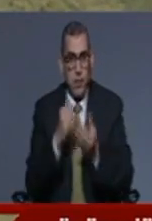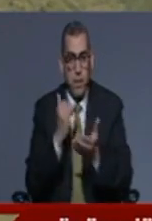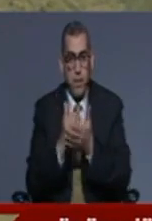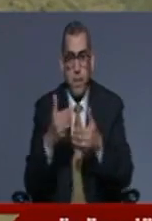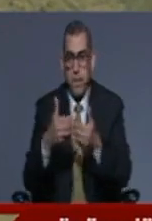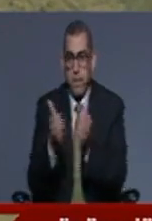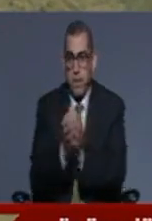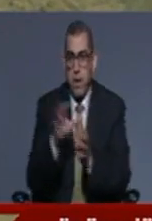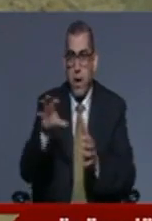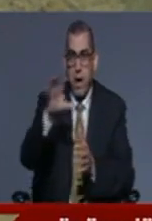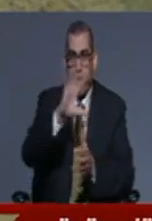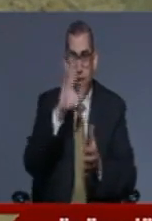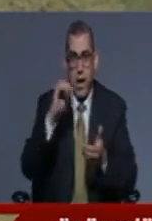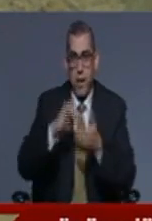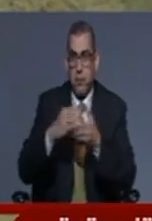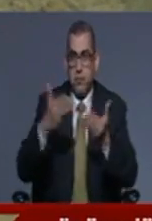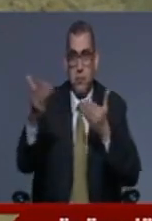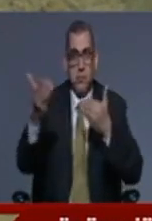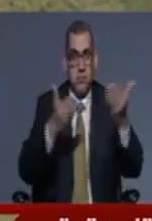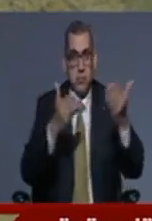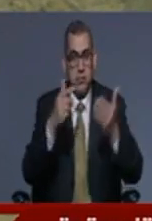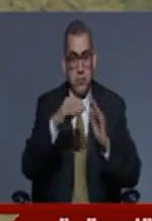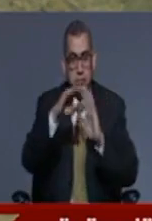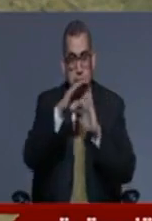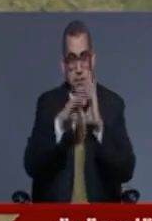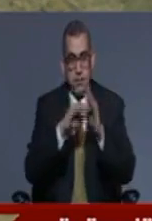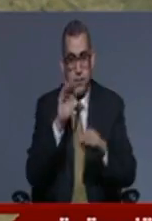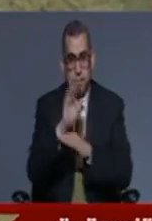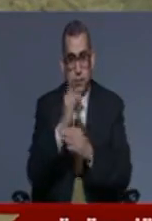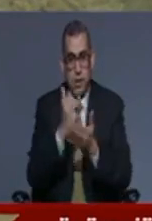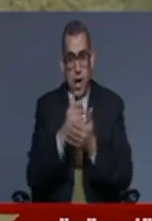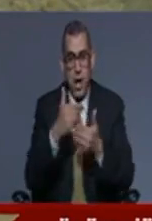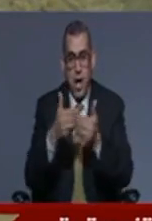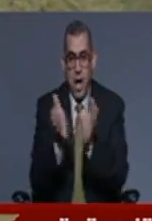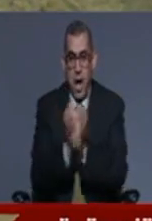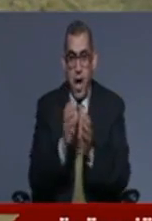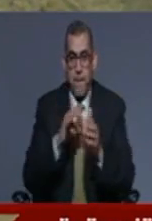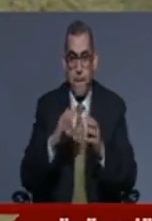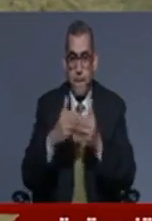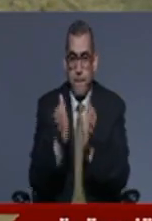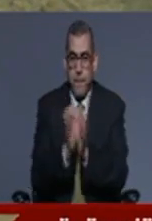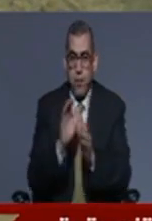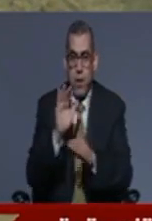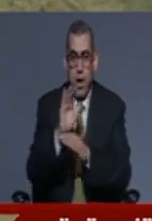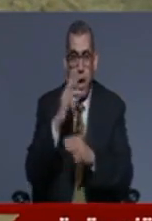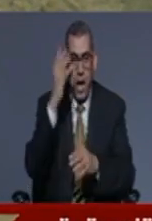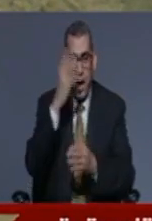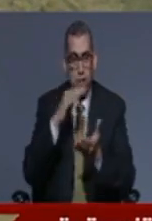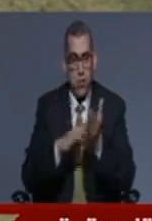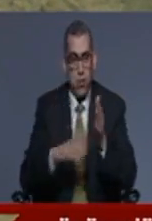الاقتصادية الإقليمية تحت مبادرة تعاون المجموعات الإقليمية